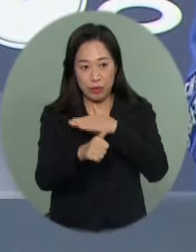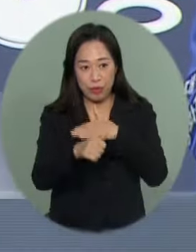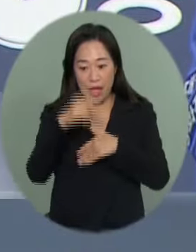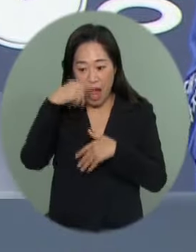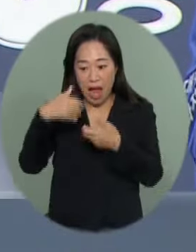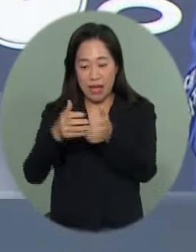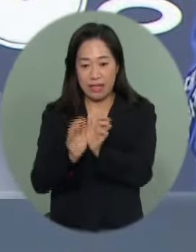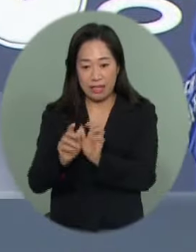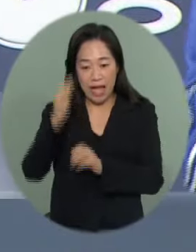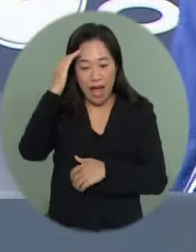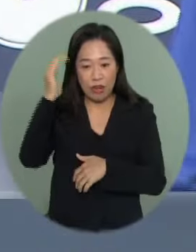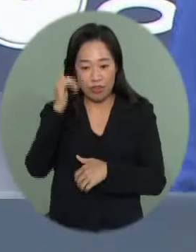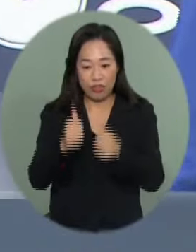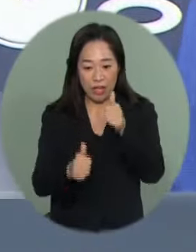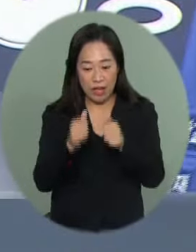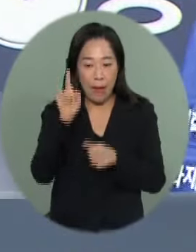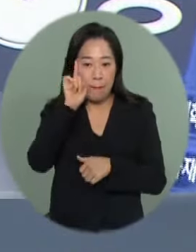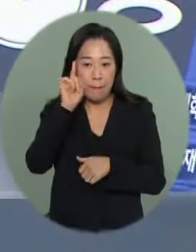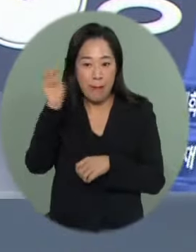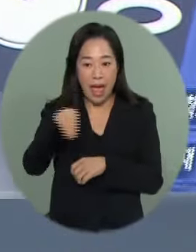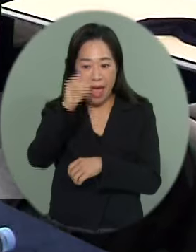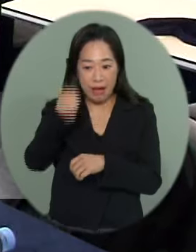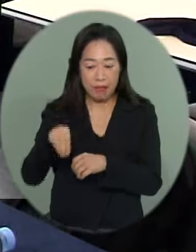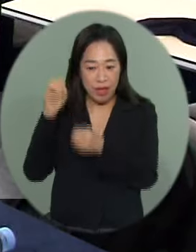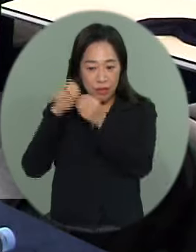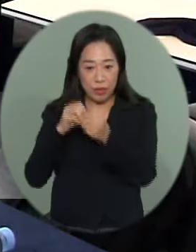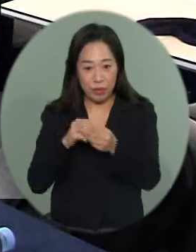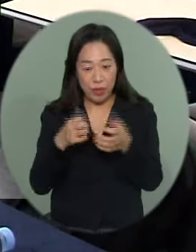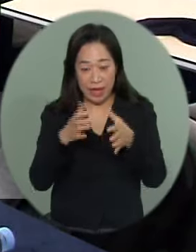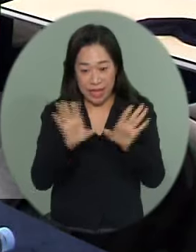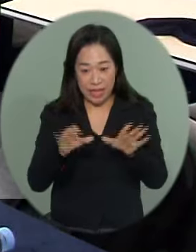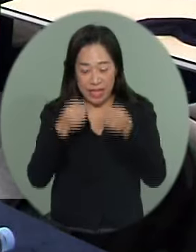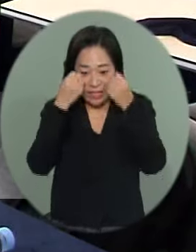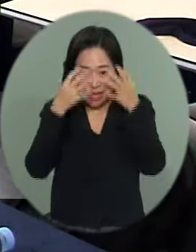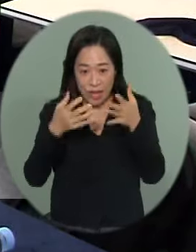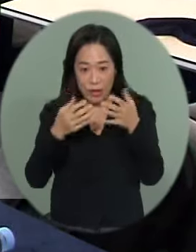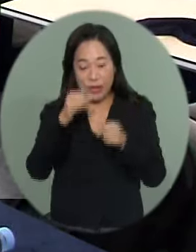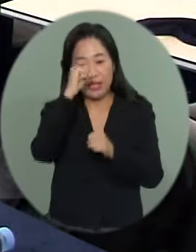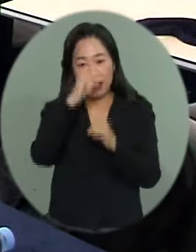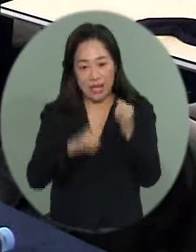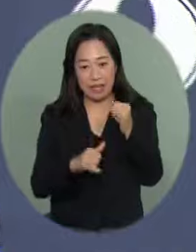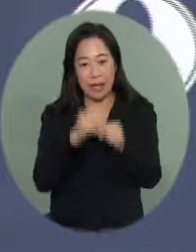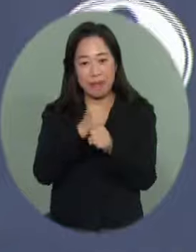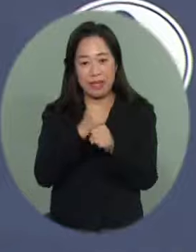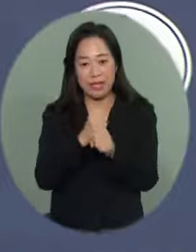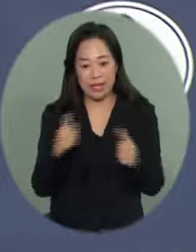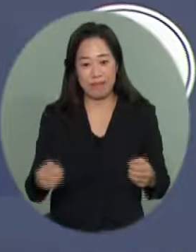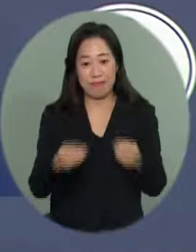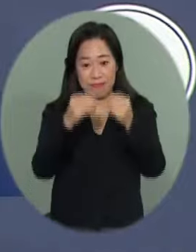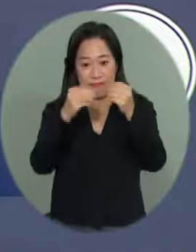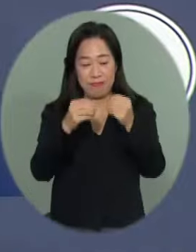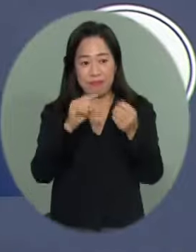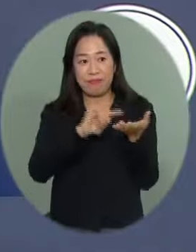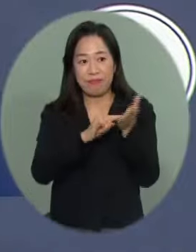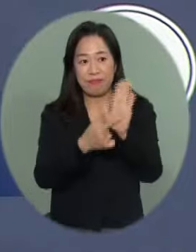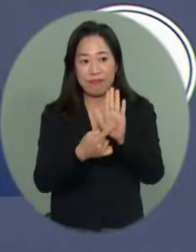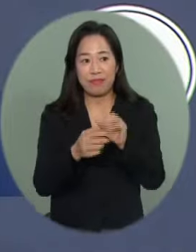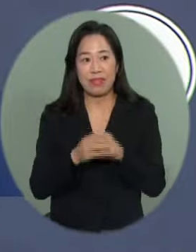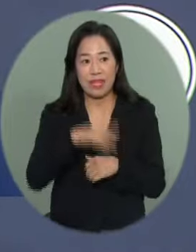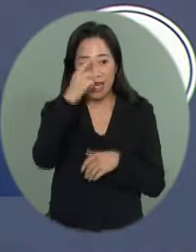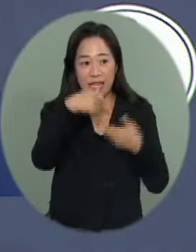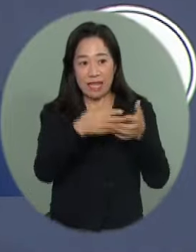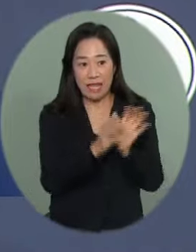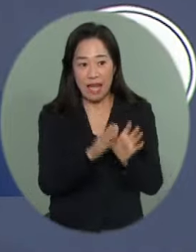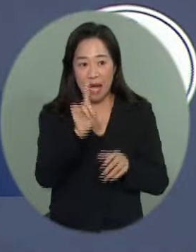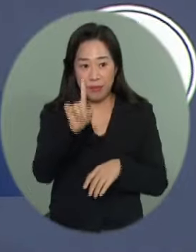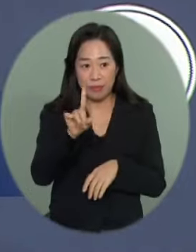타이거즈의 한국 시리즈 100% 우승 신화를 깨는 새로운 기록을 쓰겠다며 도발했습니다. 기아 타이거즈는 한국 시리즈 올라서 한 번도 진